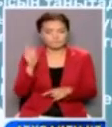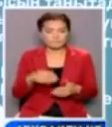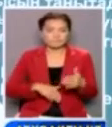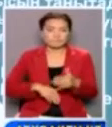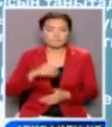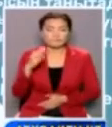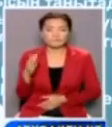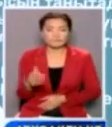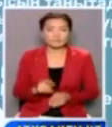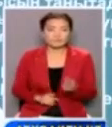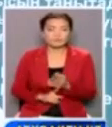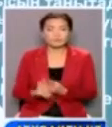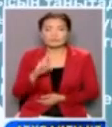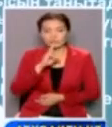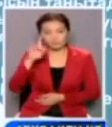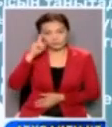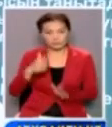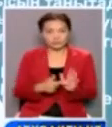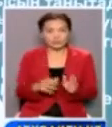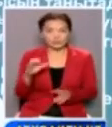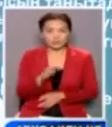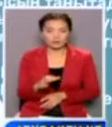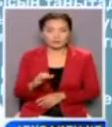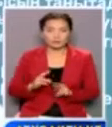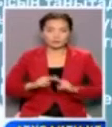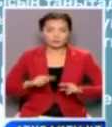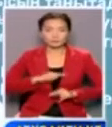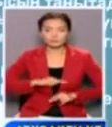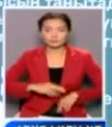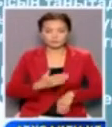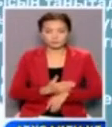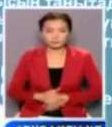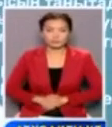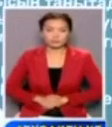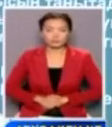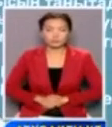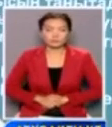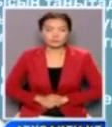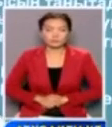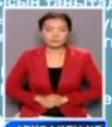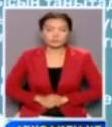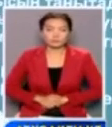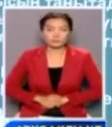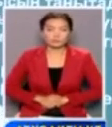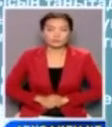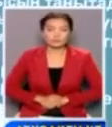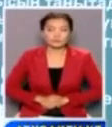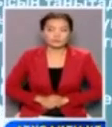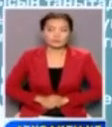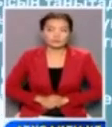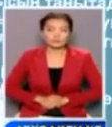сегодня начался в казахстанец 7 сентября уже идет агитационного вопросы она будет формировать новый парламент то есть